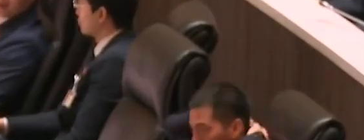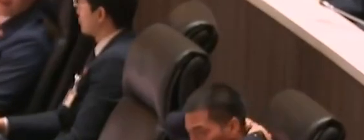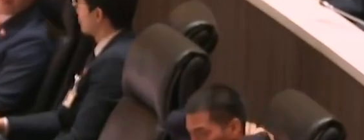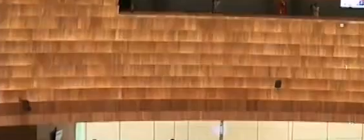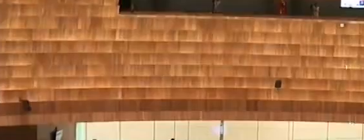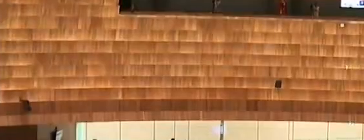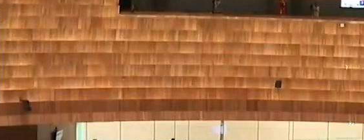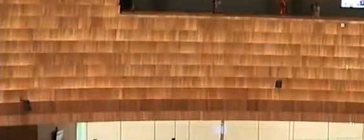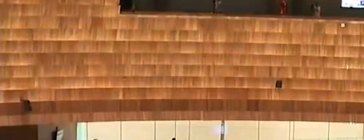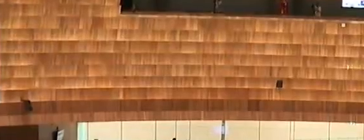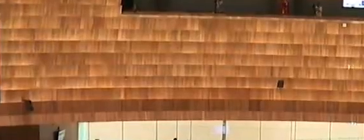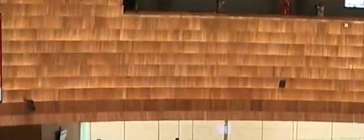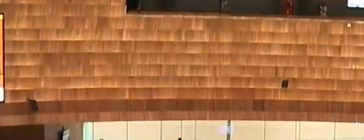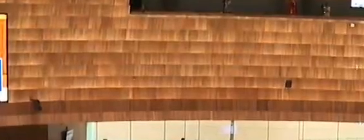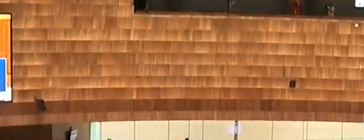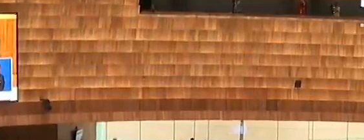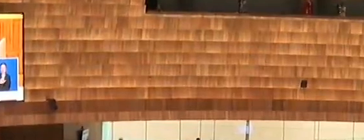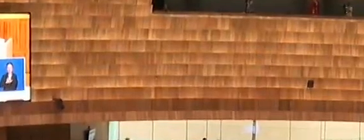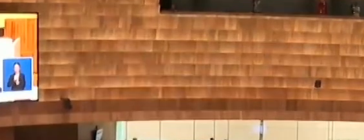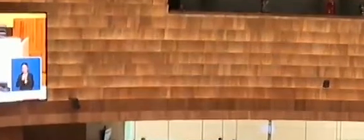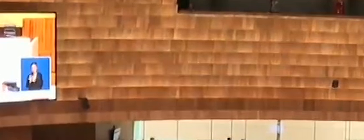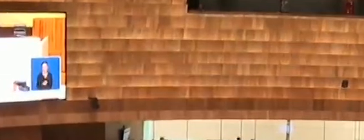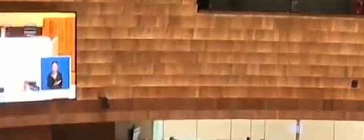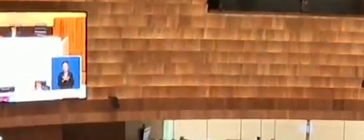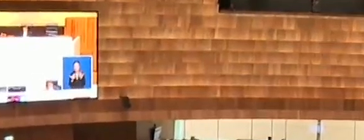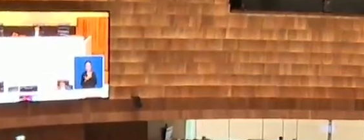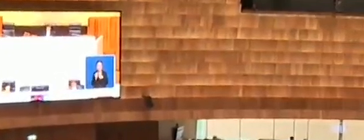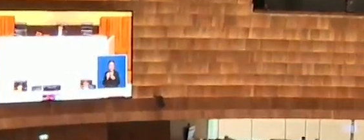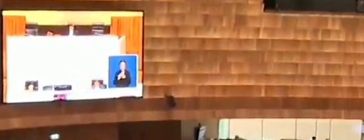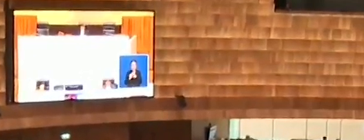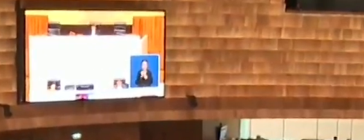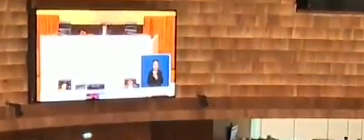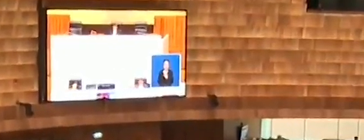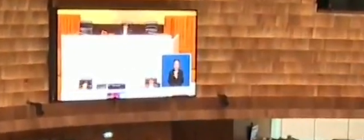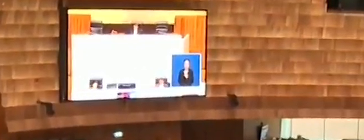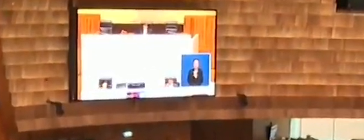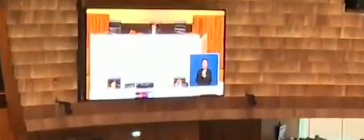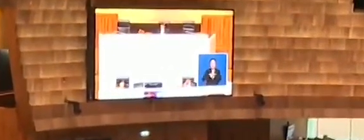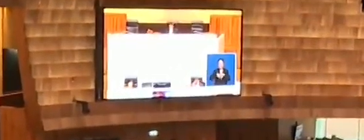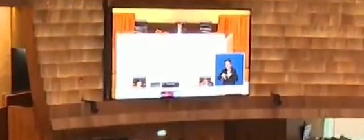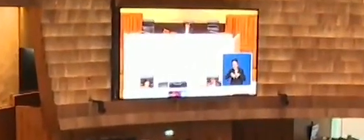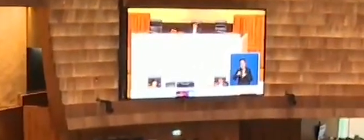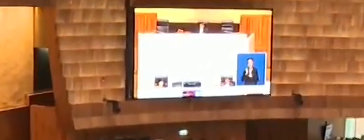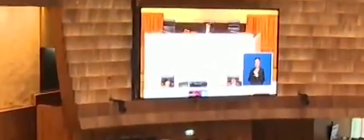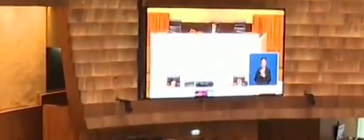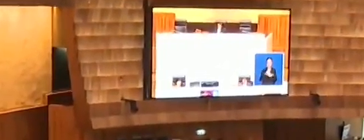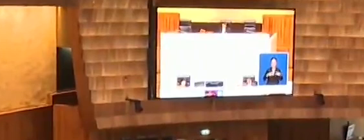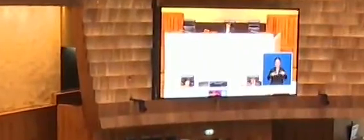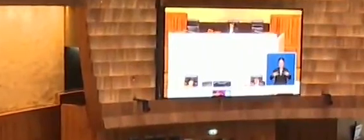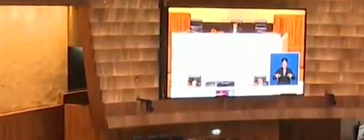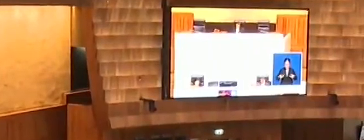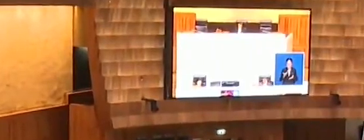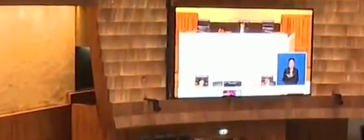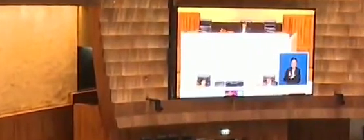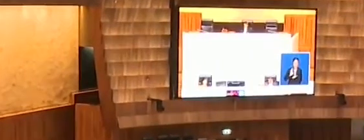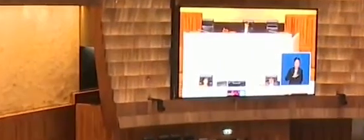ยกระดับคุณภาพชีวิตด้วยและหลายเวทีก็ประสบความสำเร็จแต่อีกหลายเวทีก็ต้องขับเคลื่อนต่อเนื่องค่ะอย่าง fta